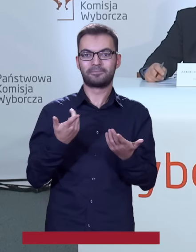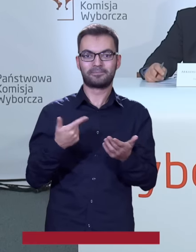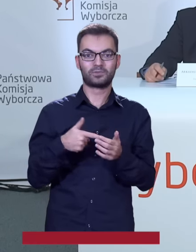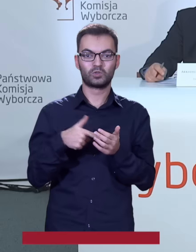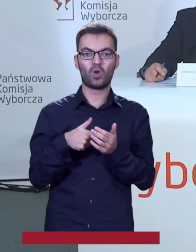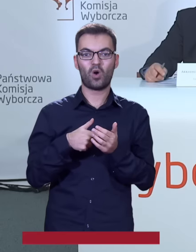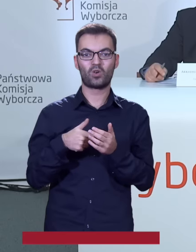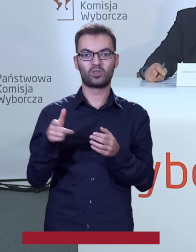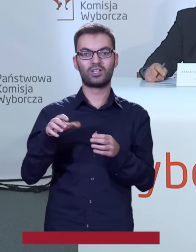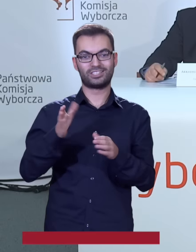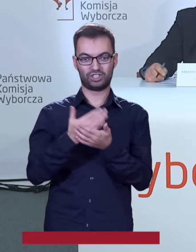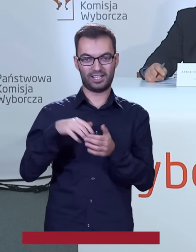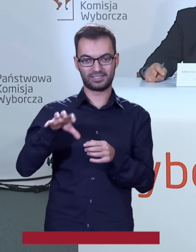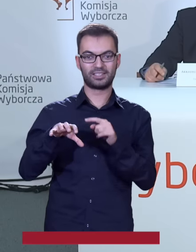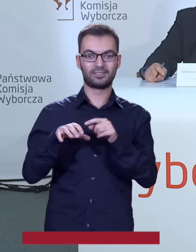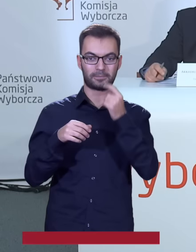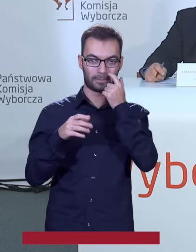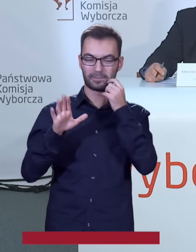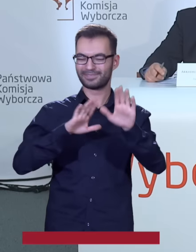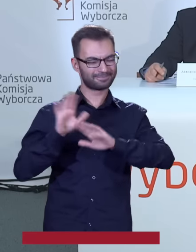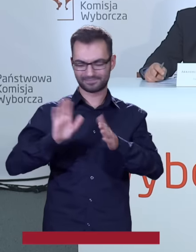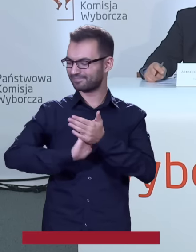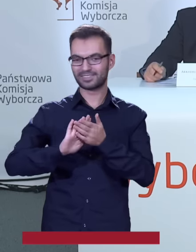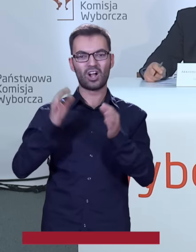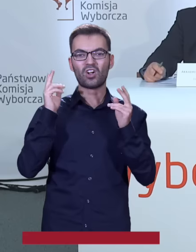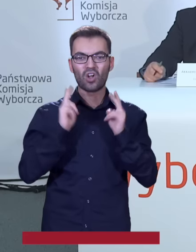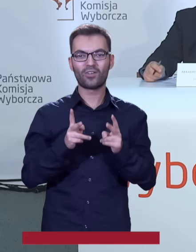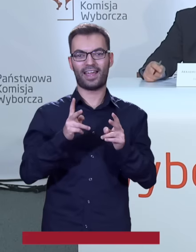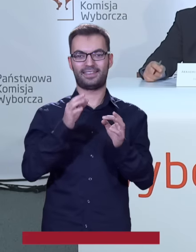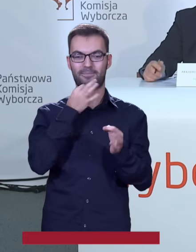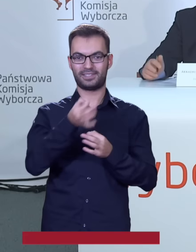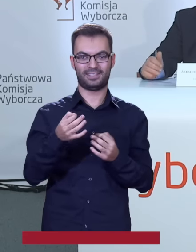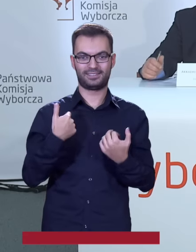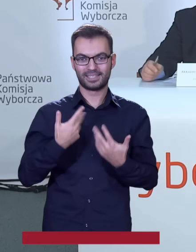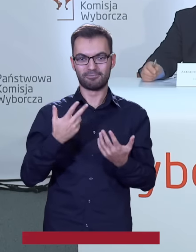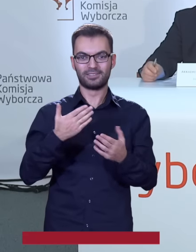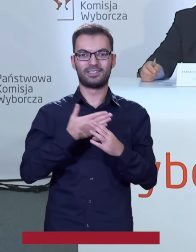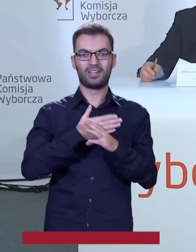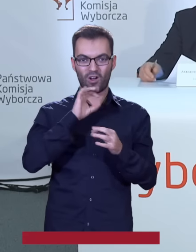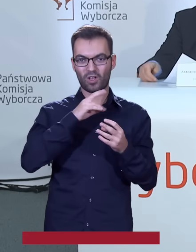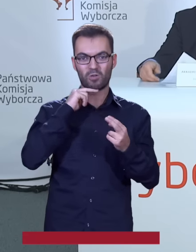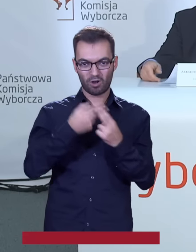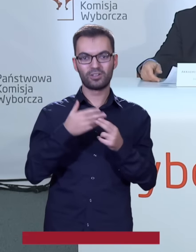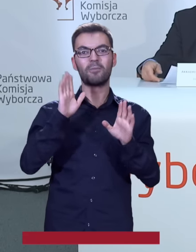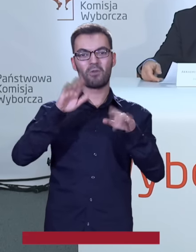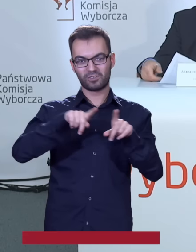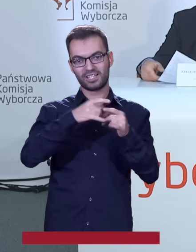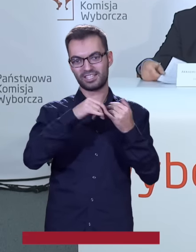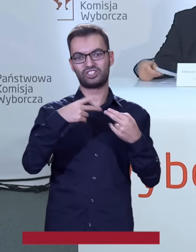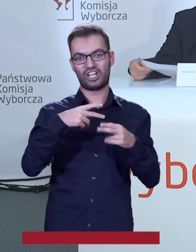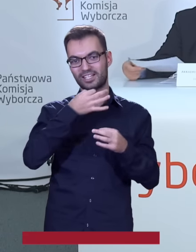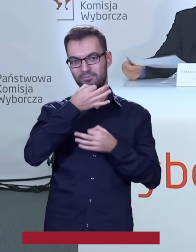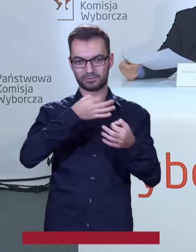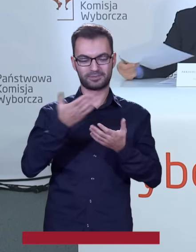do której spływają głosy na poziomie centralnym. Pani Ewa, ale bardzo proszę konkretne pytanie, żebyśmy mogli przejść do odpowiedzi i pozwolić jeszcze innym dziennikarzom także zabrać